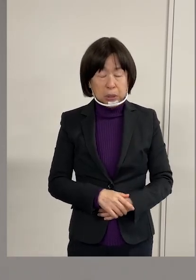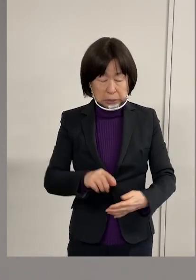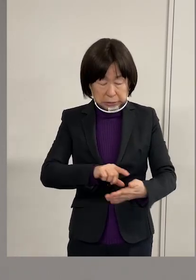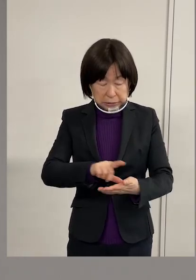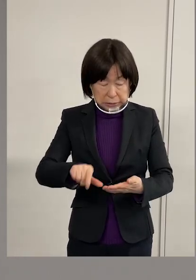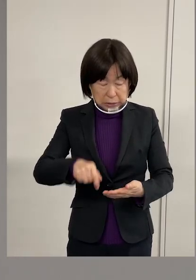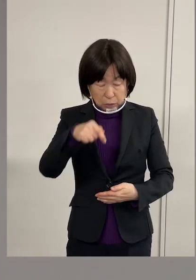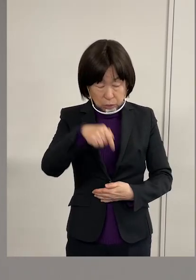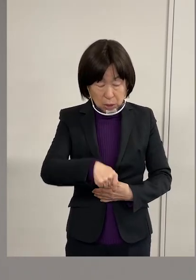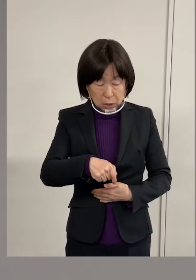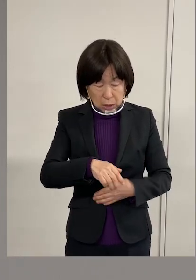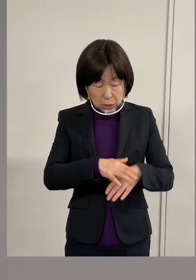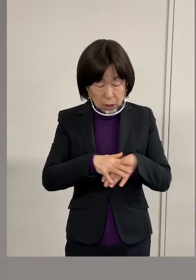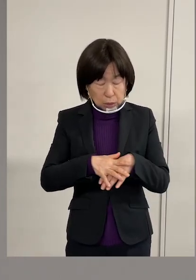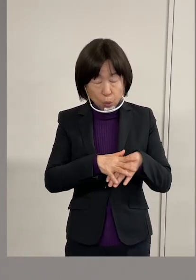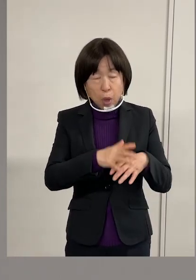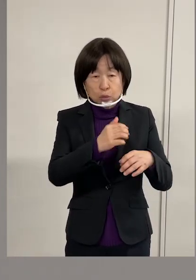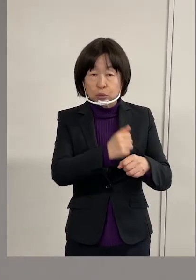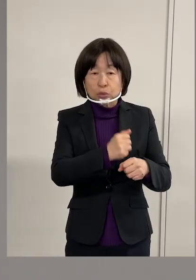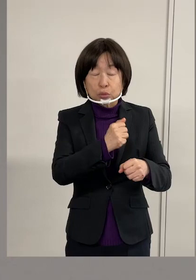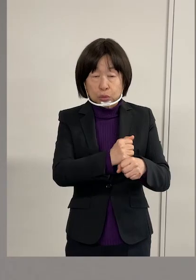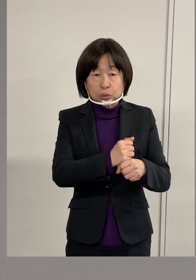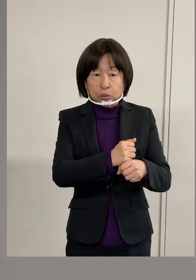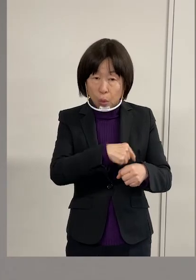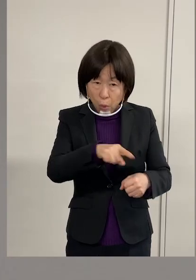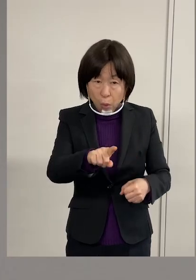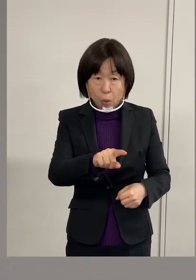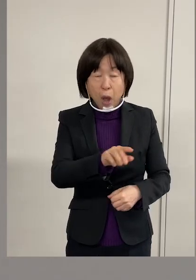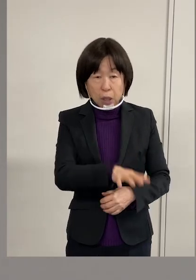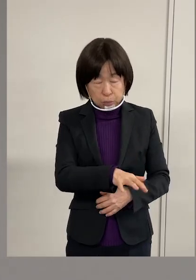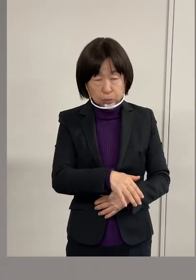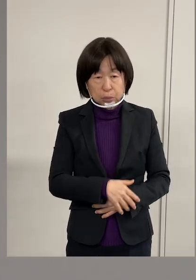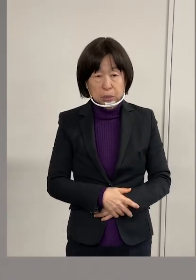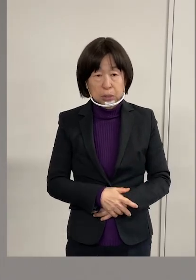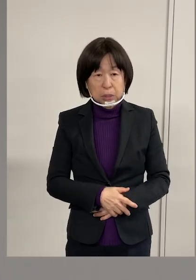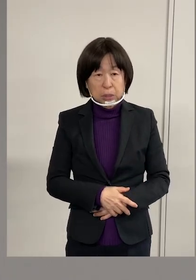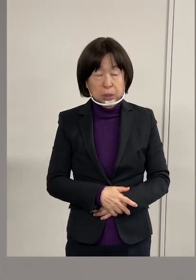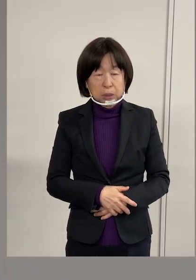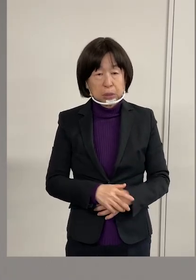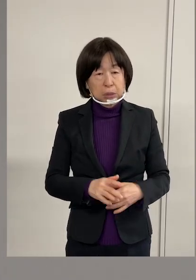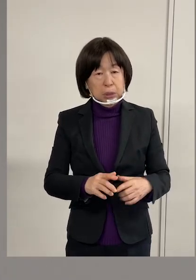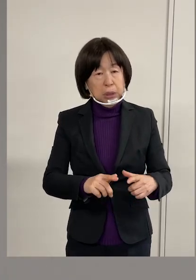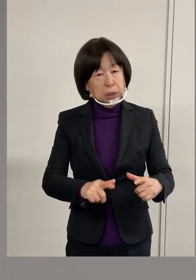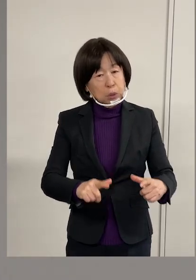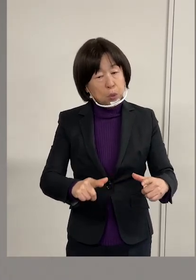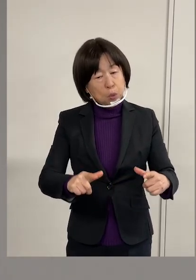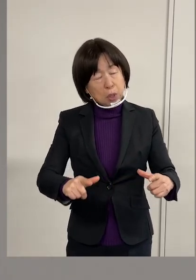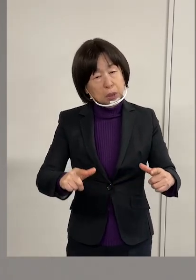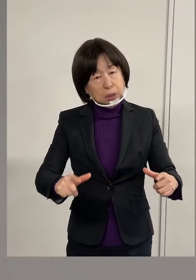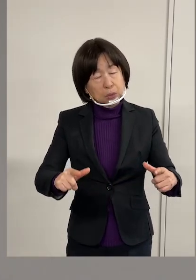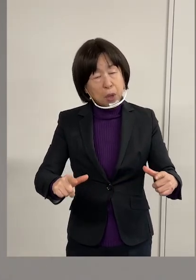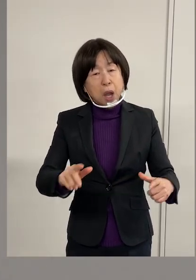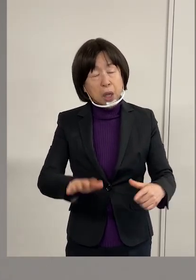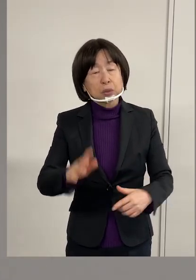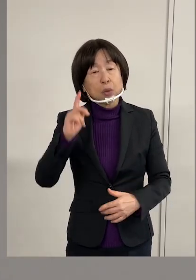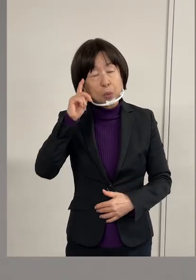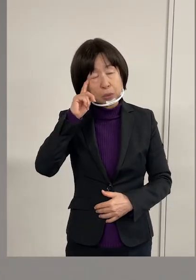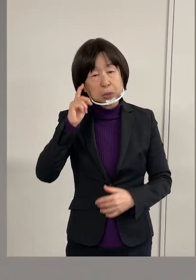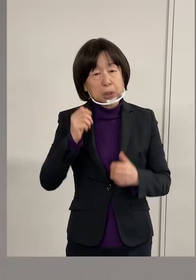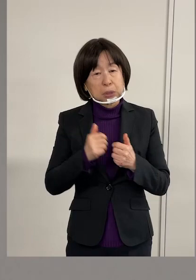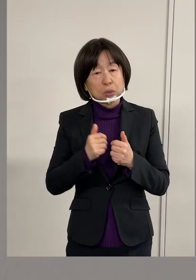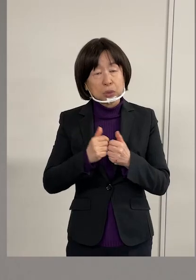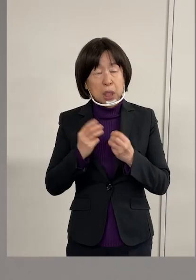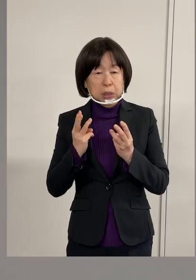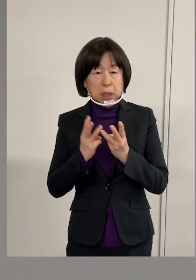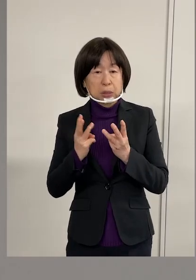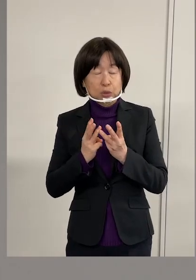ネットワークを組もうという動きも出てきておりますので、広がりは出てきているというふうに思います。で、相談件数が今少